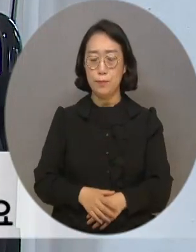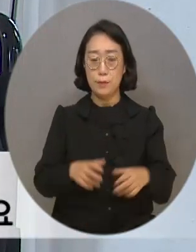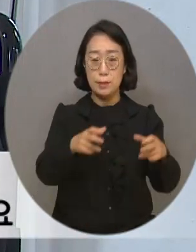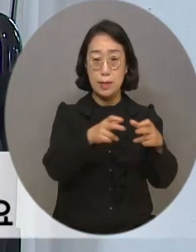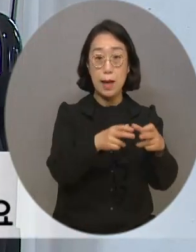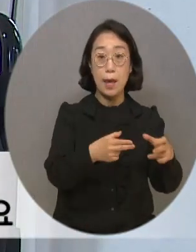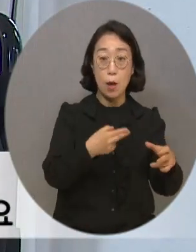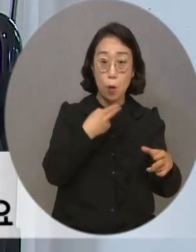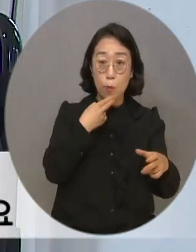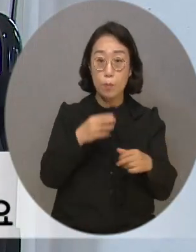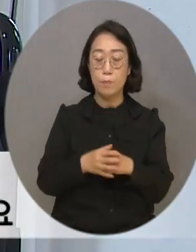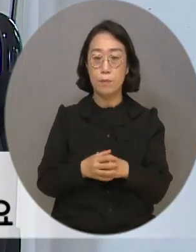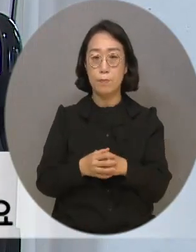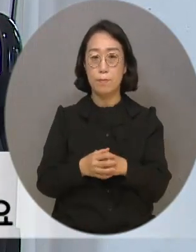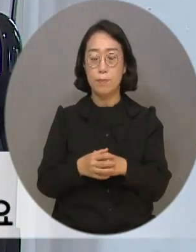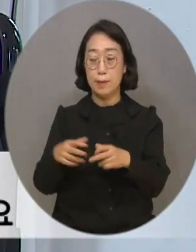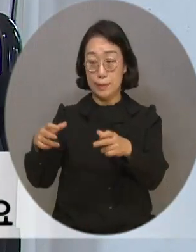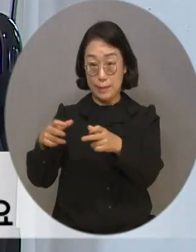비장인과